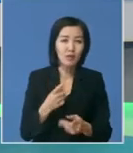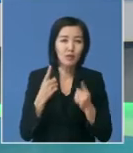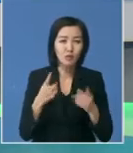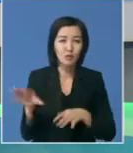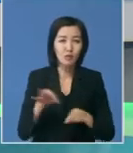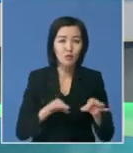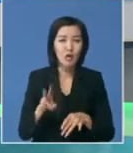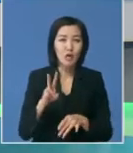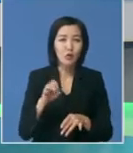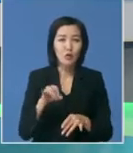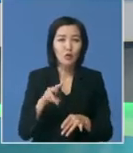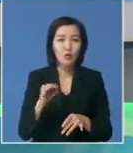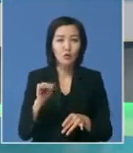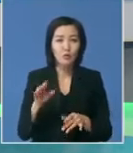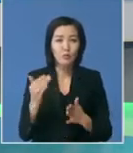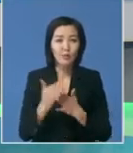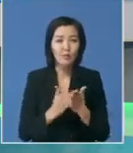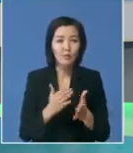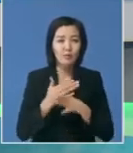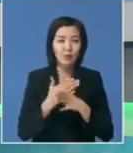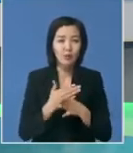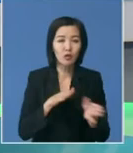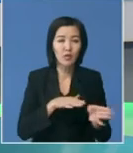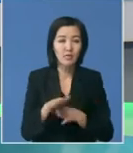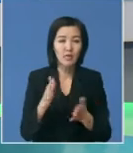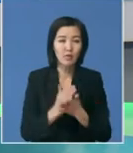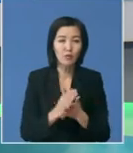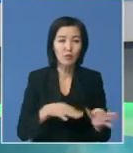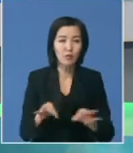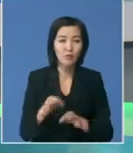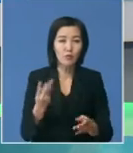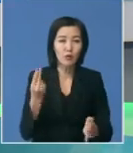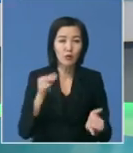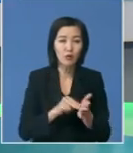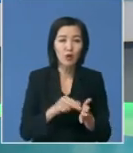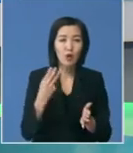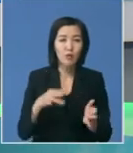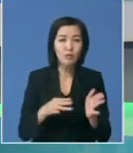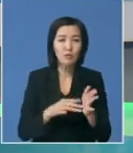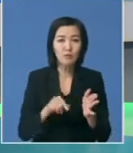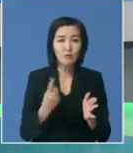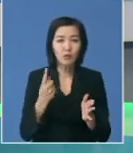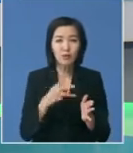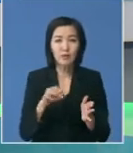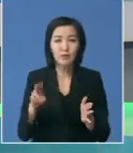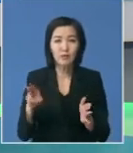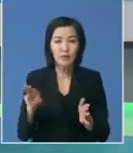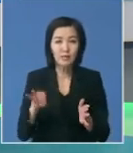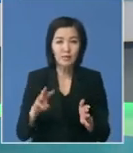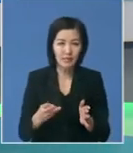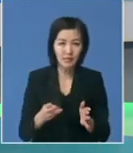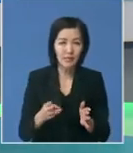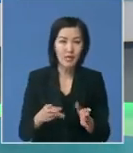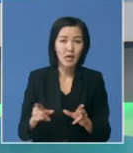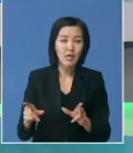жоба Нұрлы жол бағдарламасы аясында жүзеге асырылып отыр. Жоба құны 38,1 миллиард теңгені құрайды. Енді аталған бағытта жүк